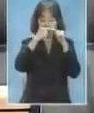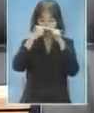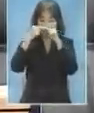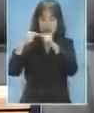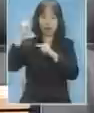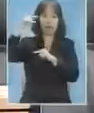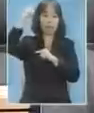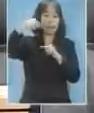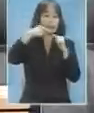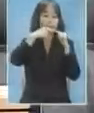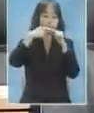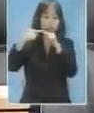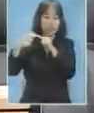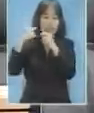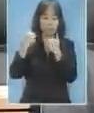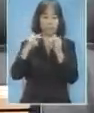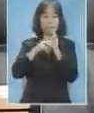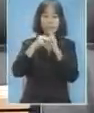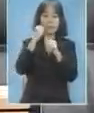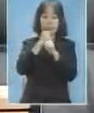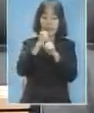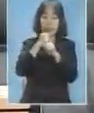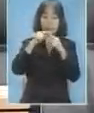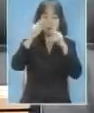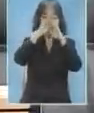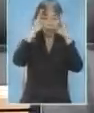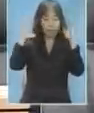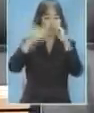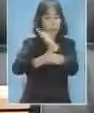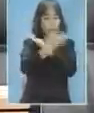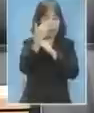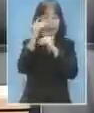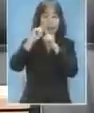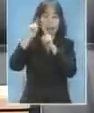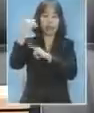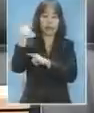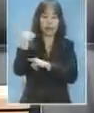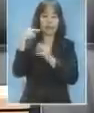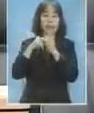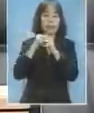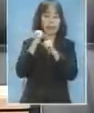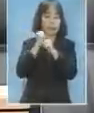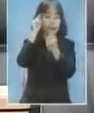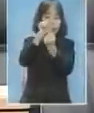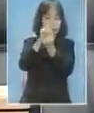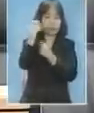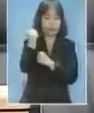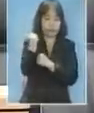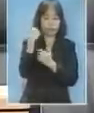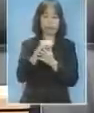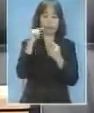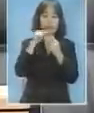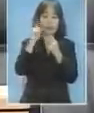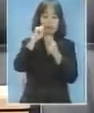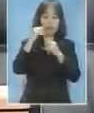ปเพื่อประโยชน์ประชาชาติแต่นั่นคือการให้เห็นถึงเมื่อเห็นวิสัยทัศน์เห็นโอกาสเราก้าวข้ามถนนก้าวข้าม